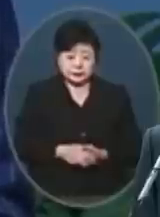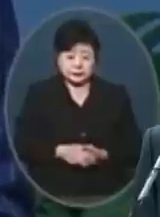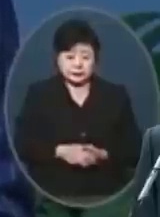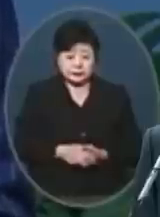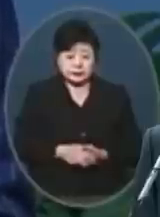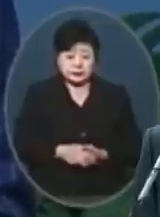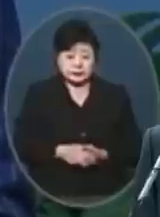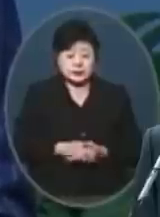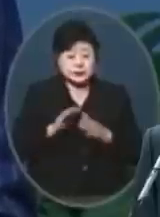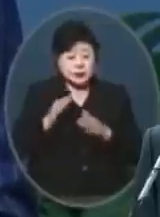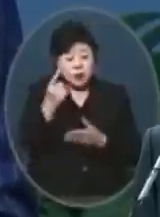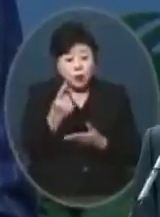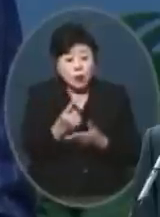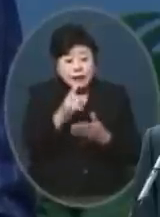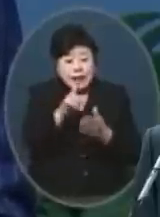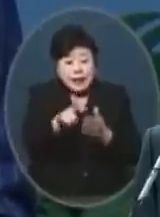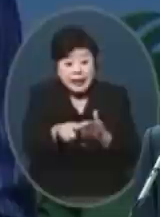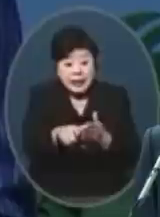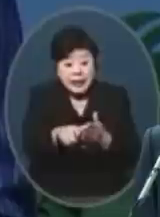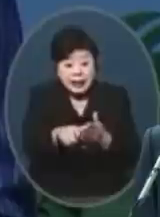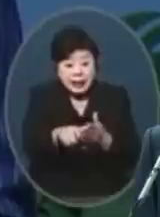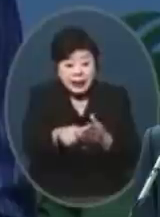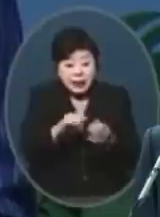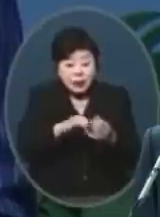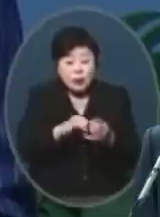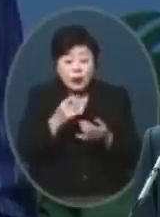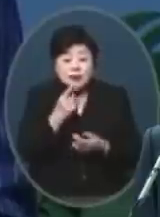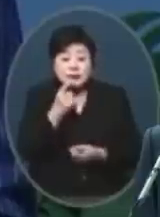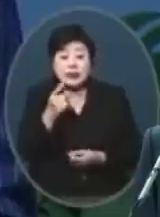교회자들이 오면 저에게 꼭 와서